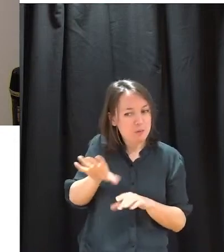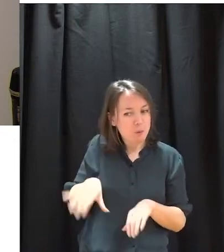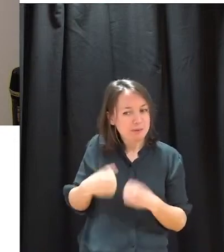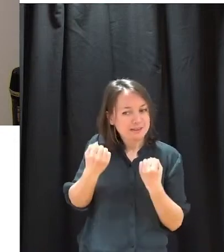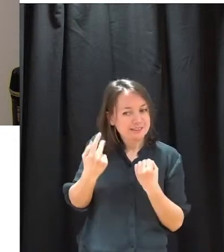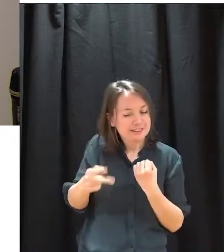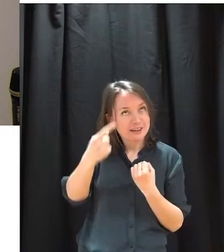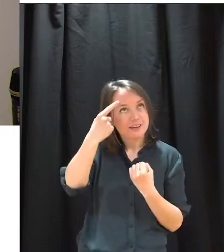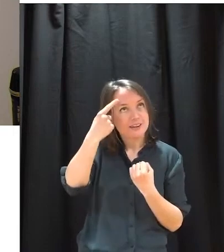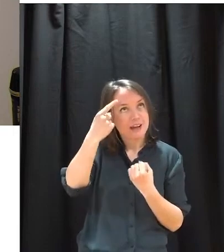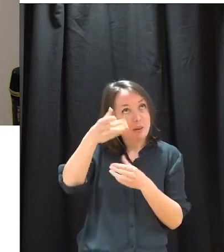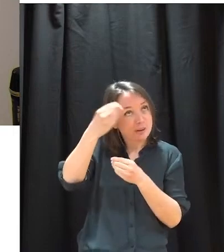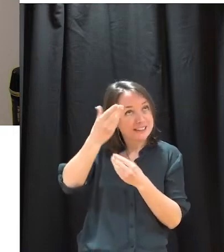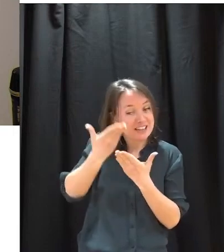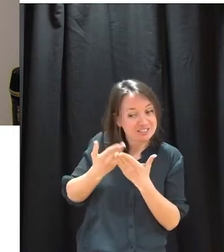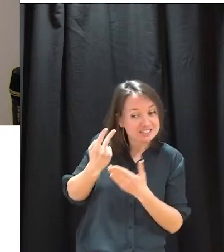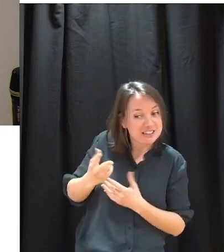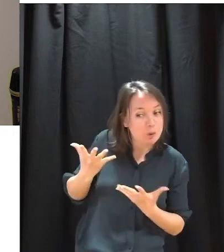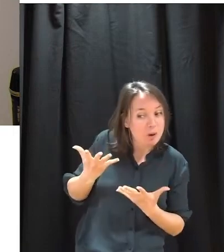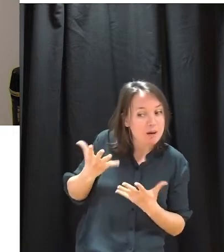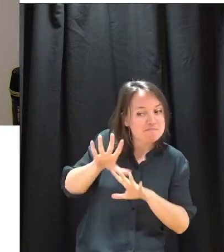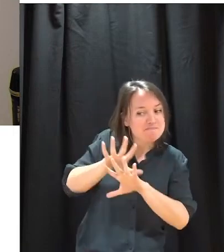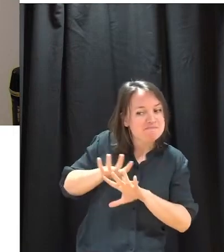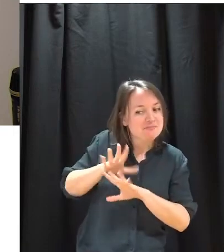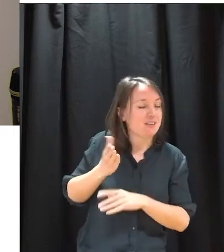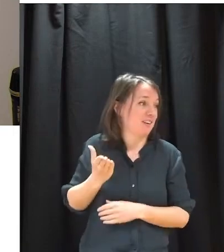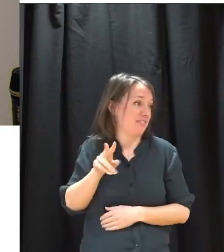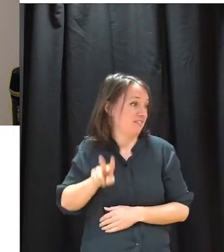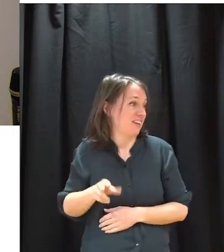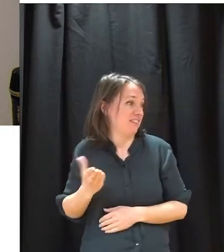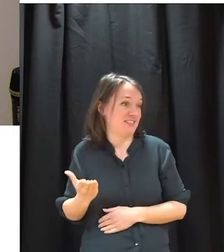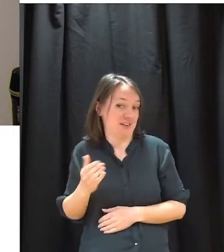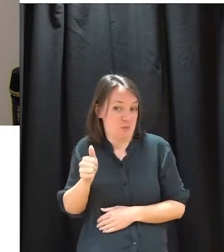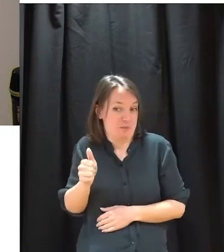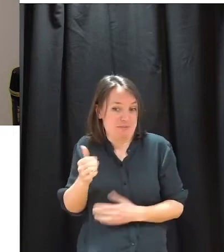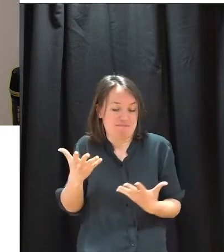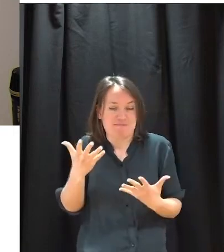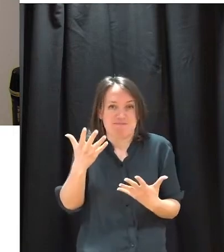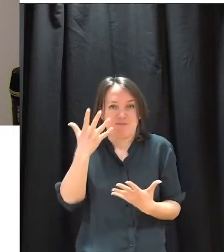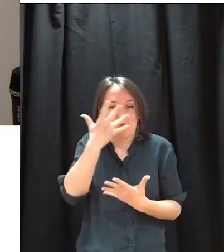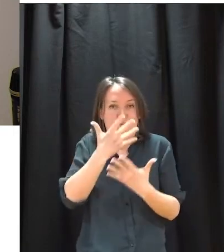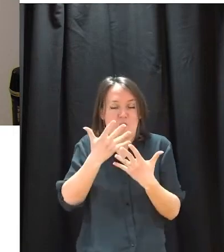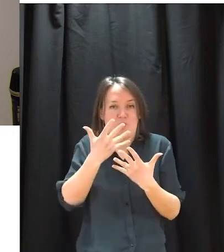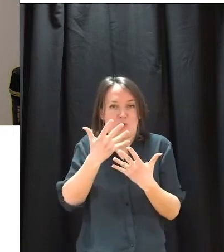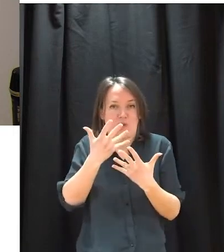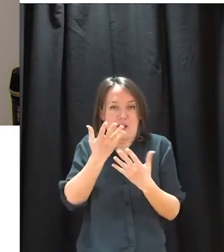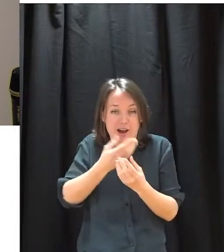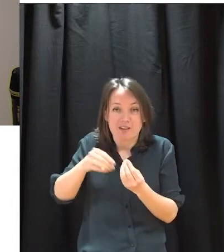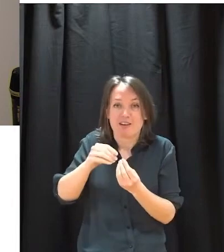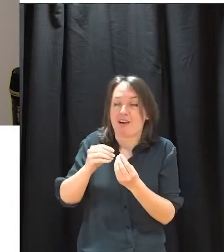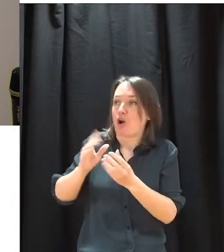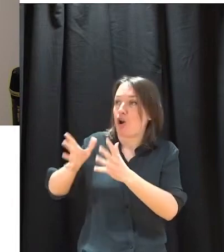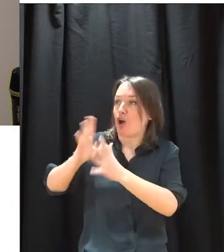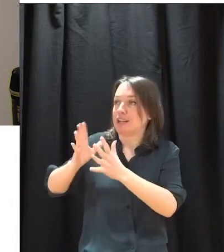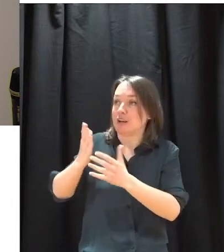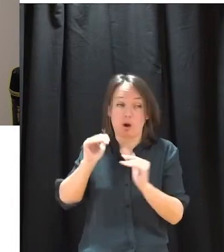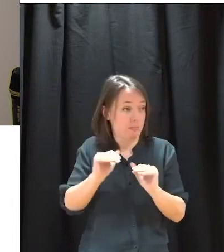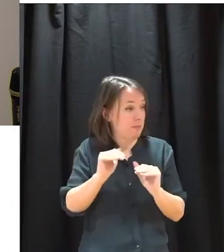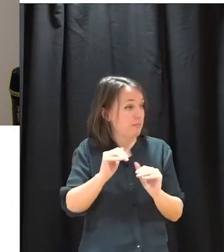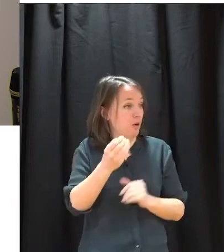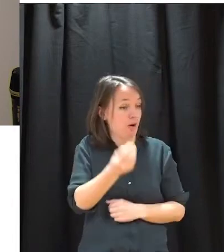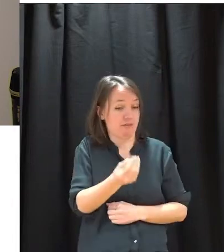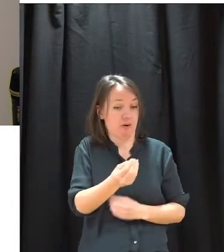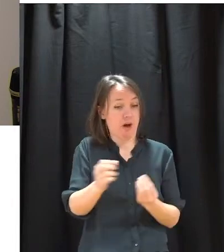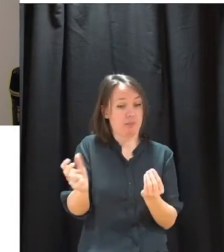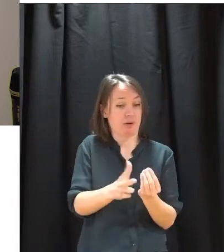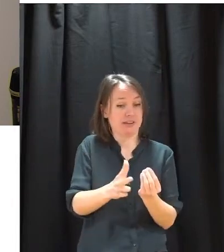apprentissages. Et donc là, on se rend compte parfois qu'ils sont vraiment dans un flou très général, et que la langue des signes, quand même pour un enfant implanté, en tout cas au